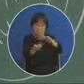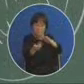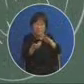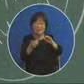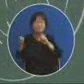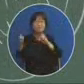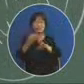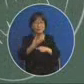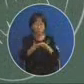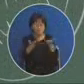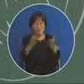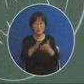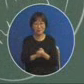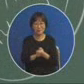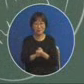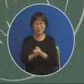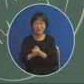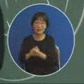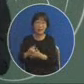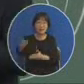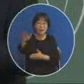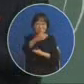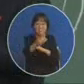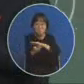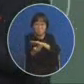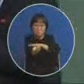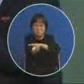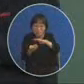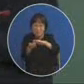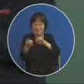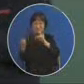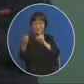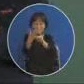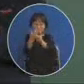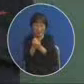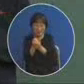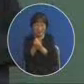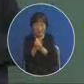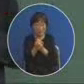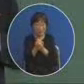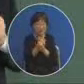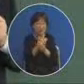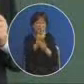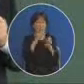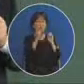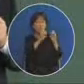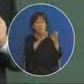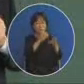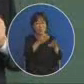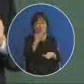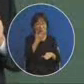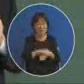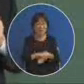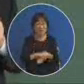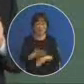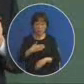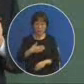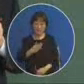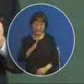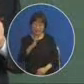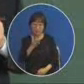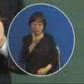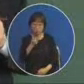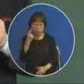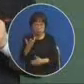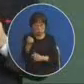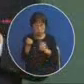응답해야 선교할 거 아닙니까? Because you can only carry out missions if God gives you the answer in advance. 진짜 복음을 가졌다면 미리 응답하셔야 하나님 선교하셔야 할 거 아닙니까? If